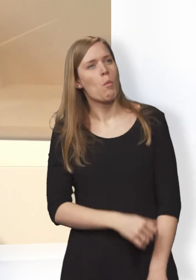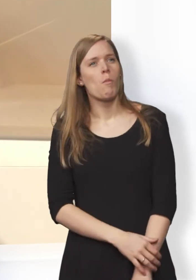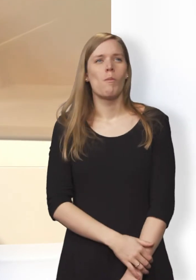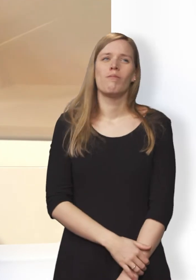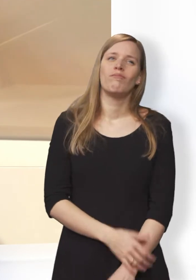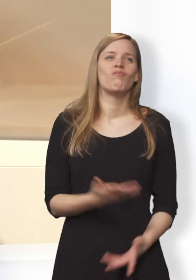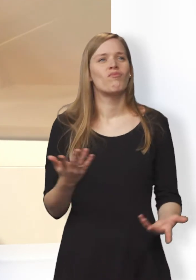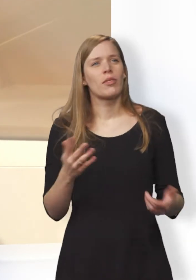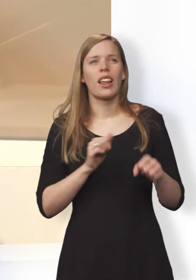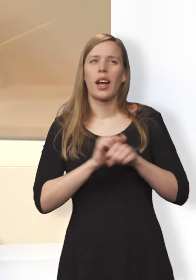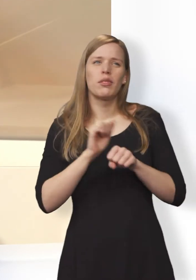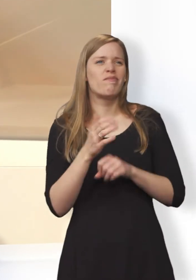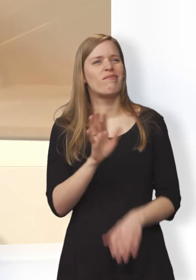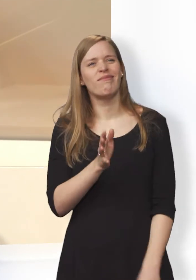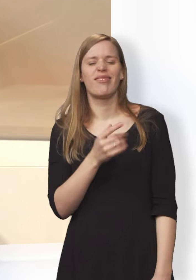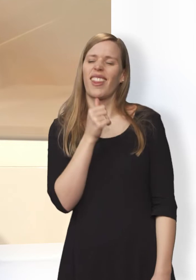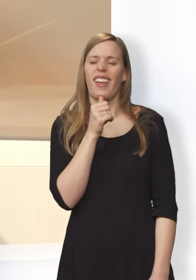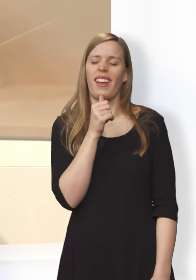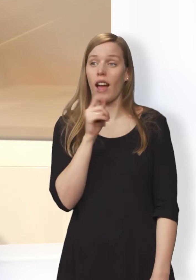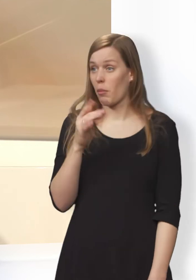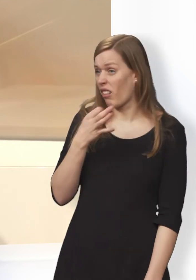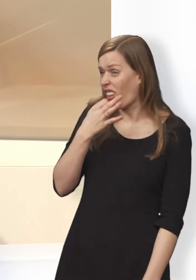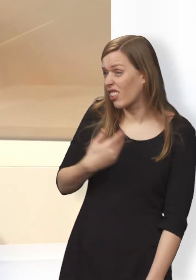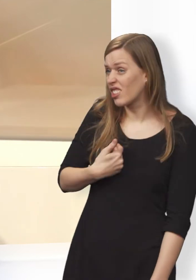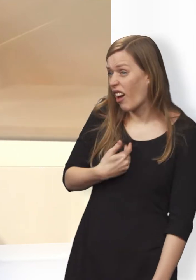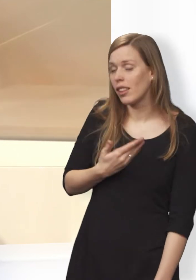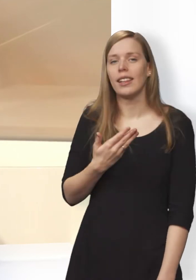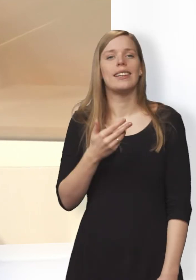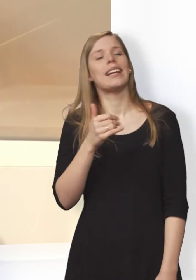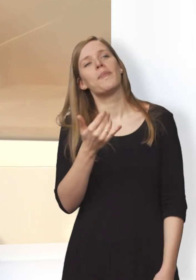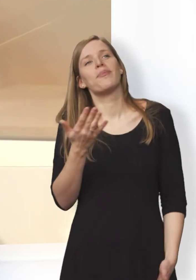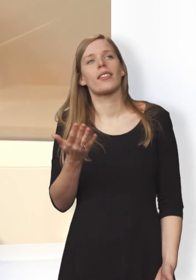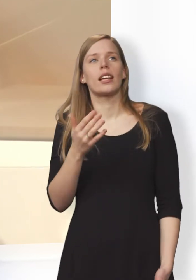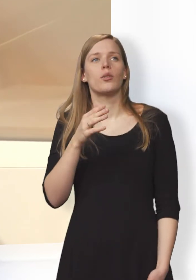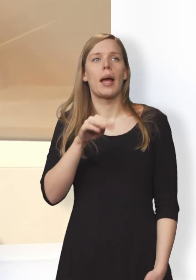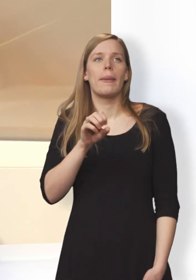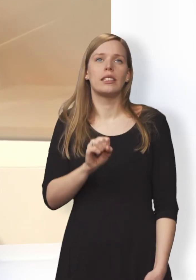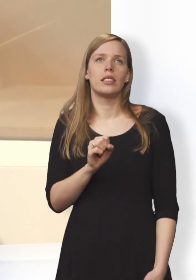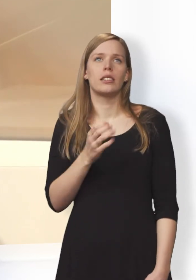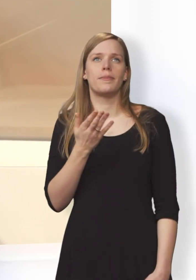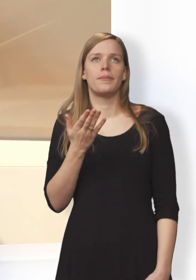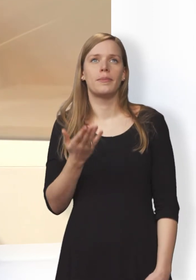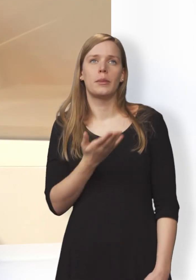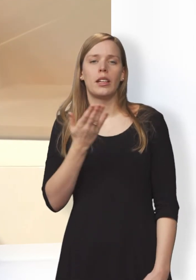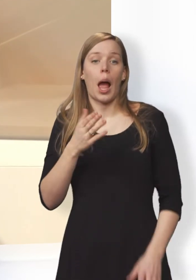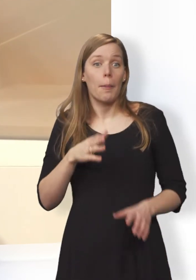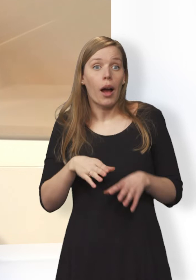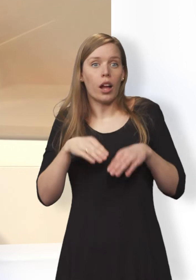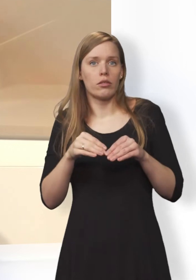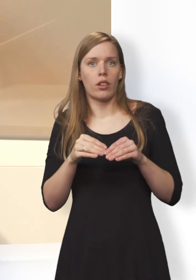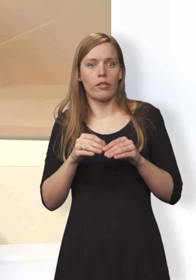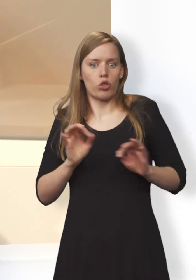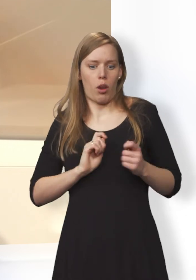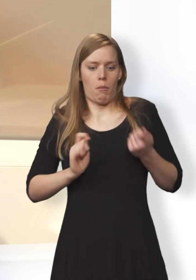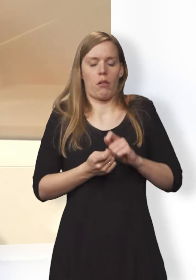rebelliert nie richtig weil aber fragen sich keine die ms ich keines so am anfang eines so